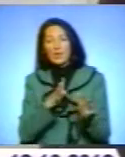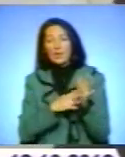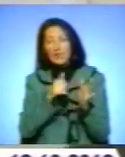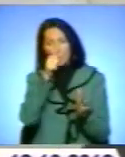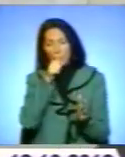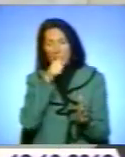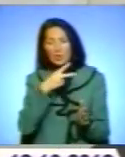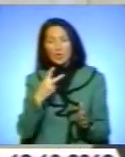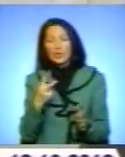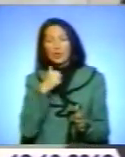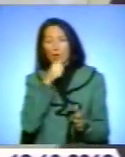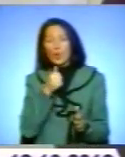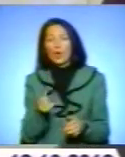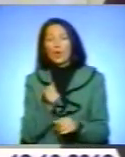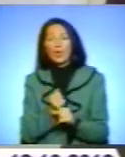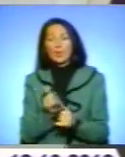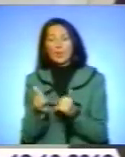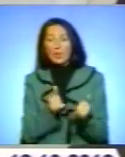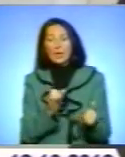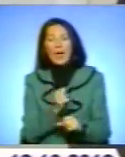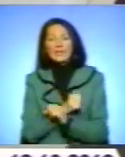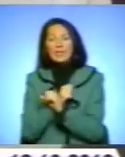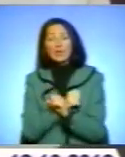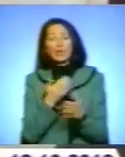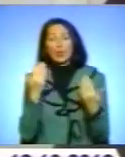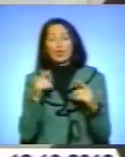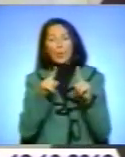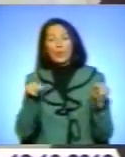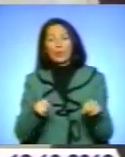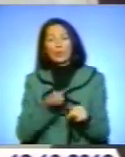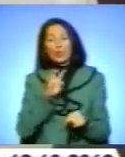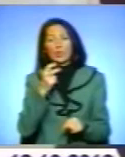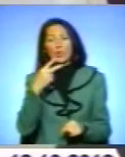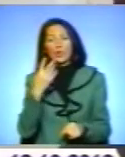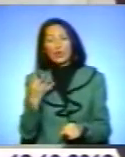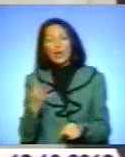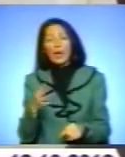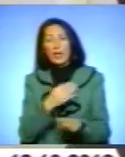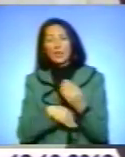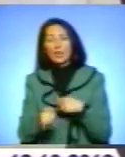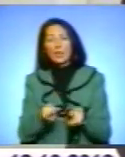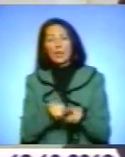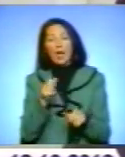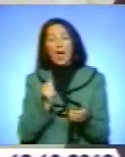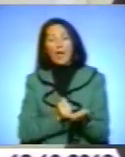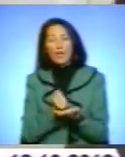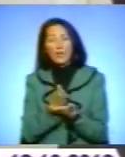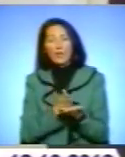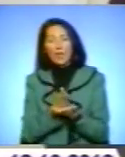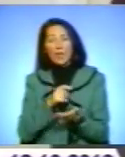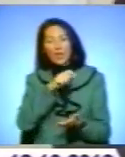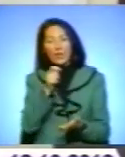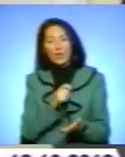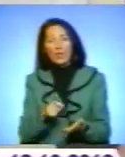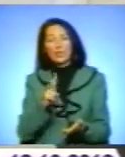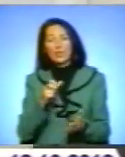року забезпечено санаторно-курортними путівками 424 інваліда та ветерана війни. В тому числі